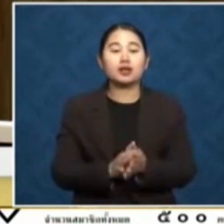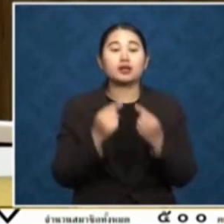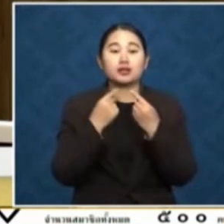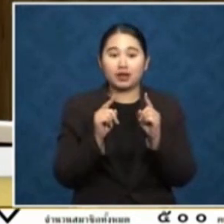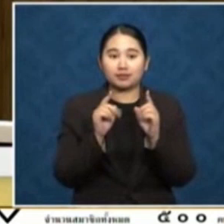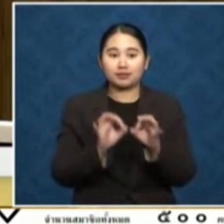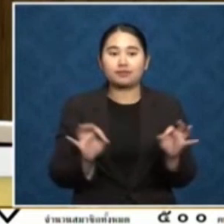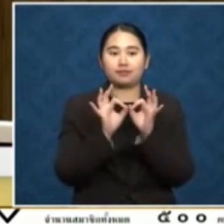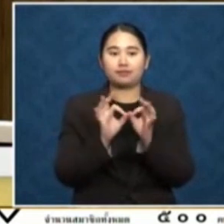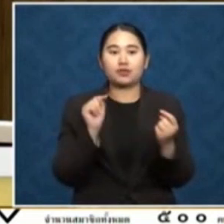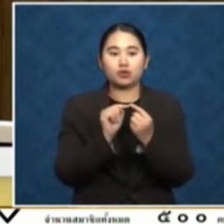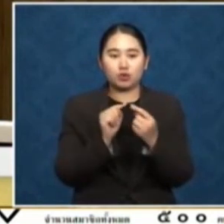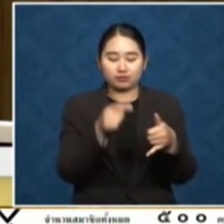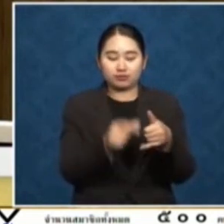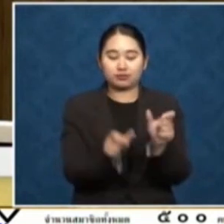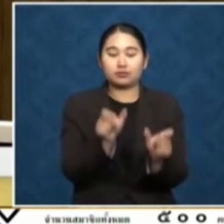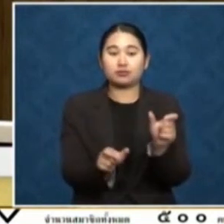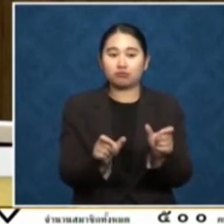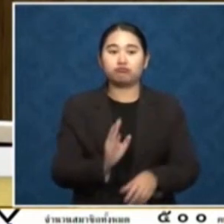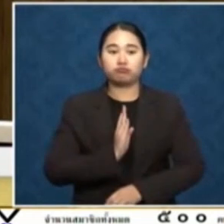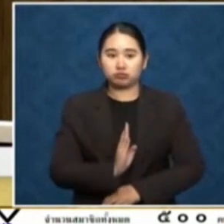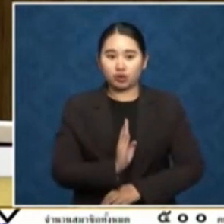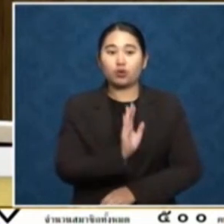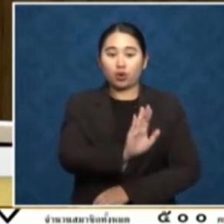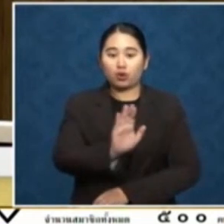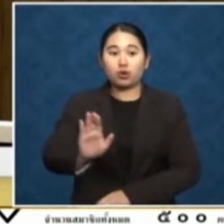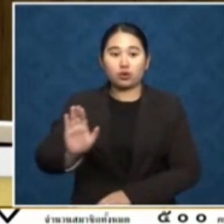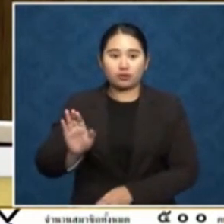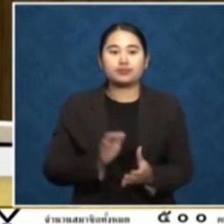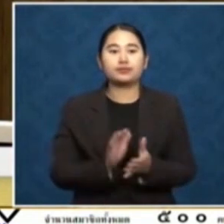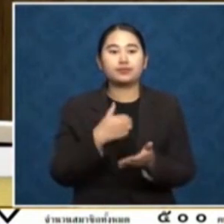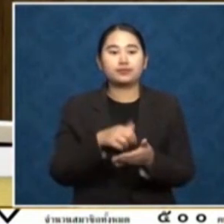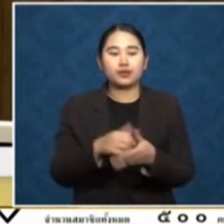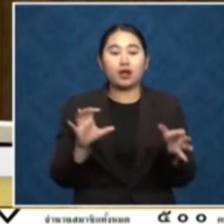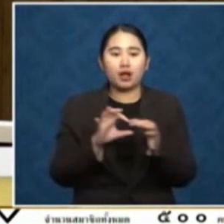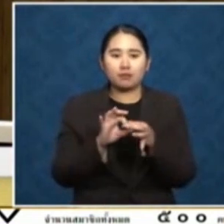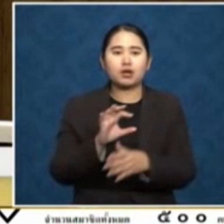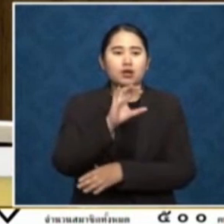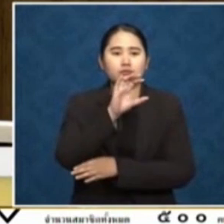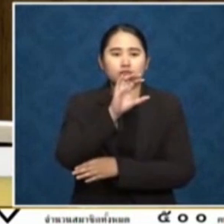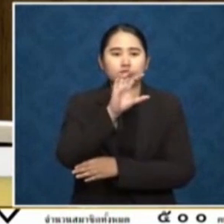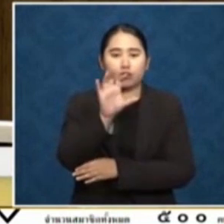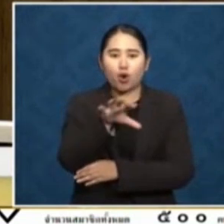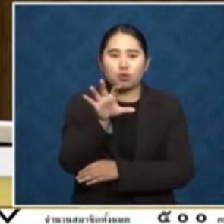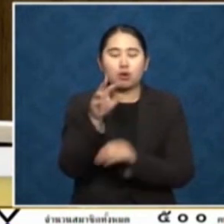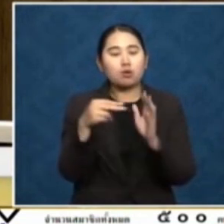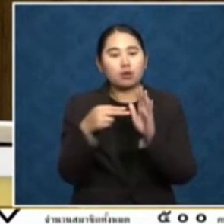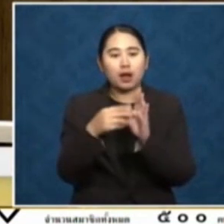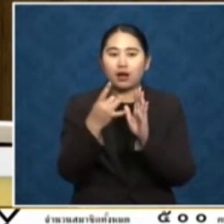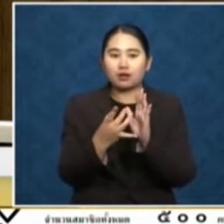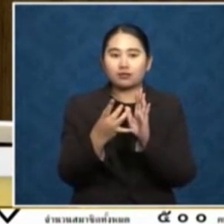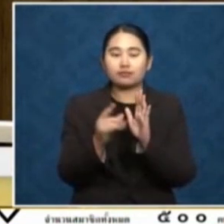นอยู่กับความเป็นปัจเจกและความซื่อสัตย์ของแต่ละคนนิยามคำว่าหลอกลวงคืออะไร